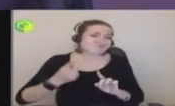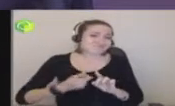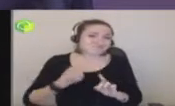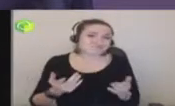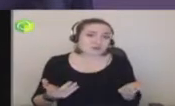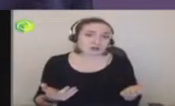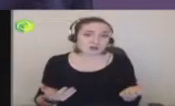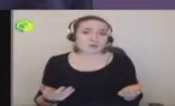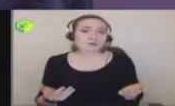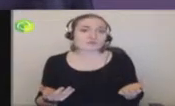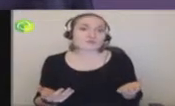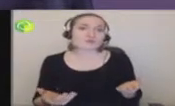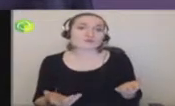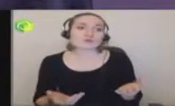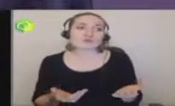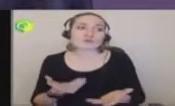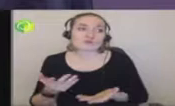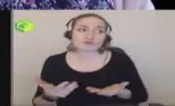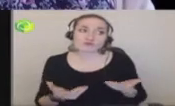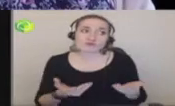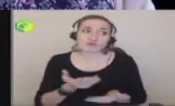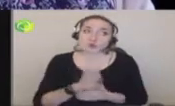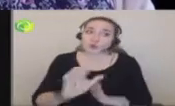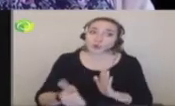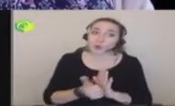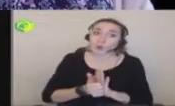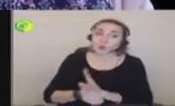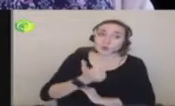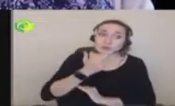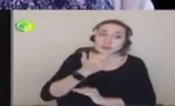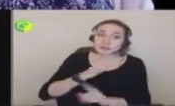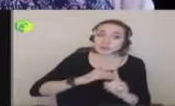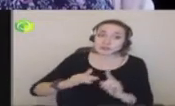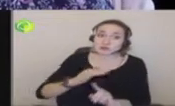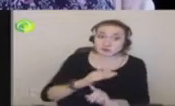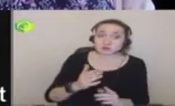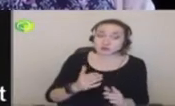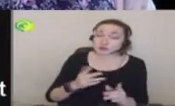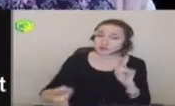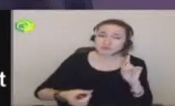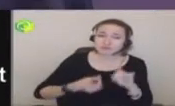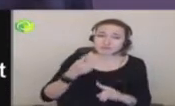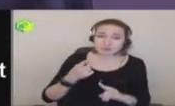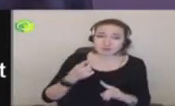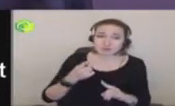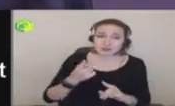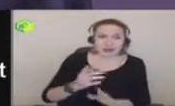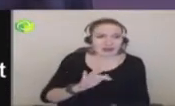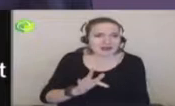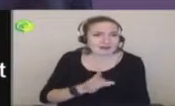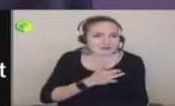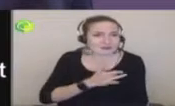un rôle d'utilité sociale qu'on ne peut pas remplacer parce qu'il y a aussi de l'affection, mais il y a aussi une forme